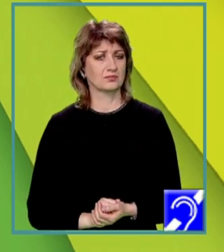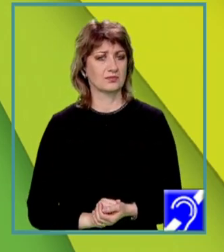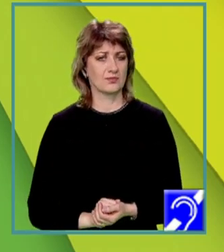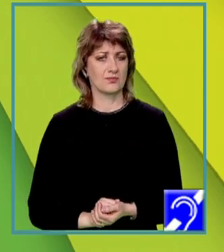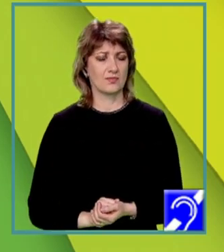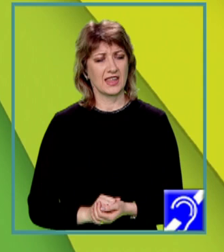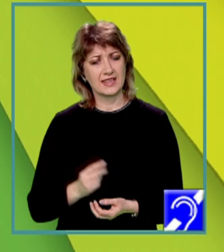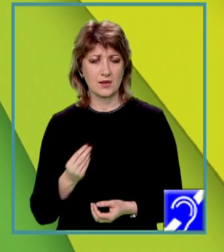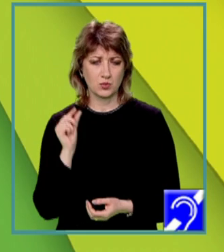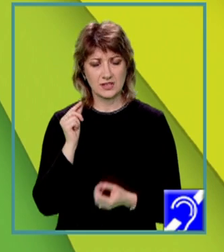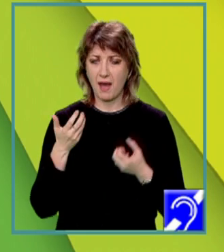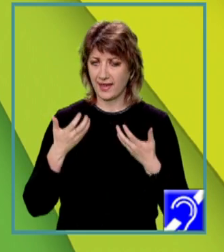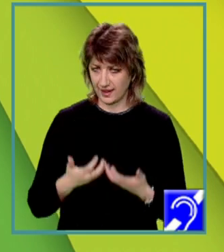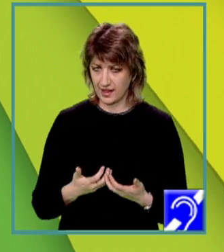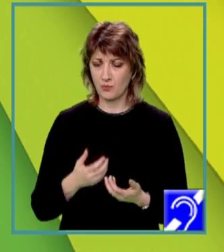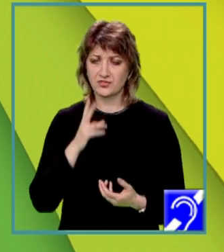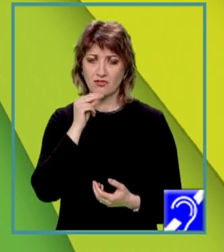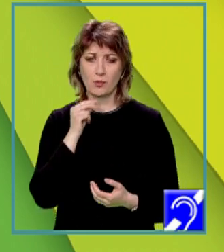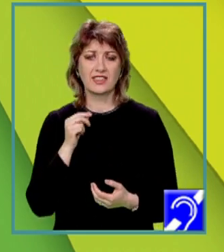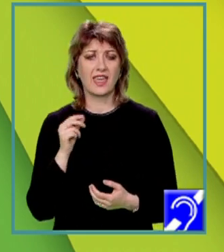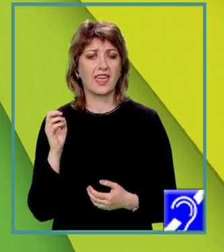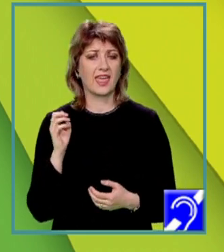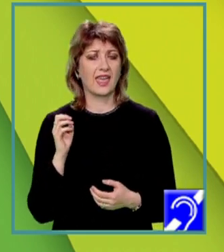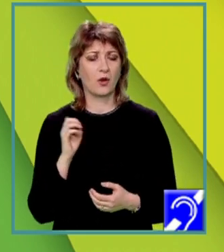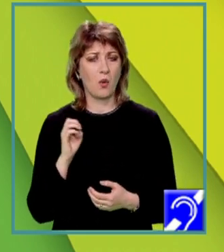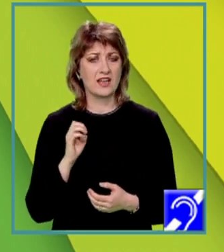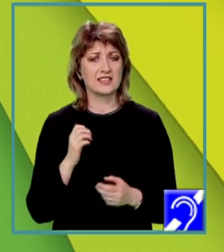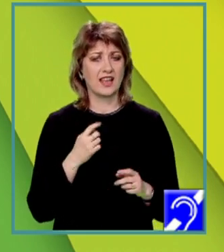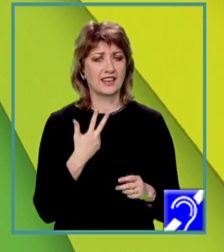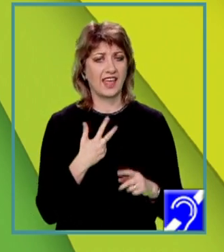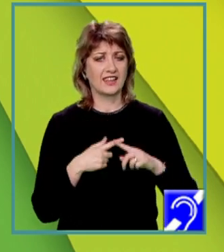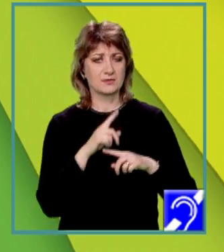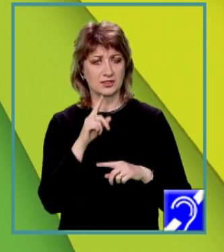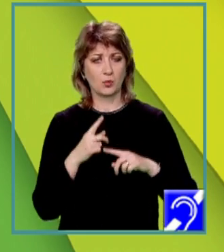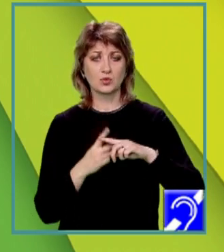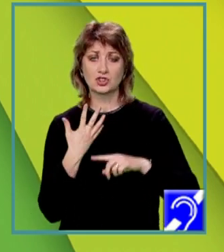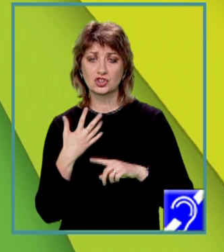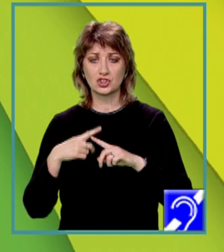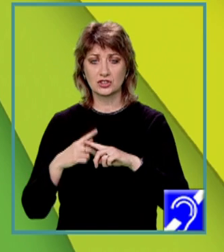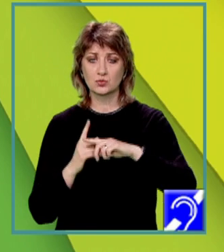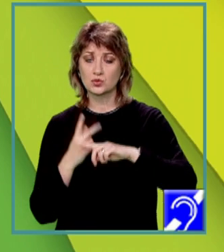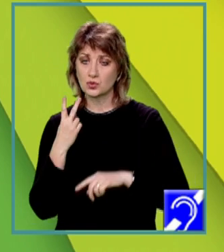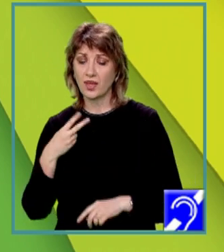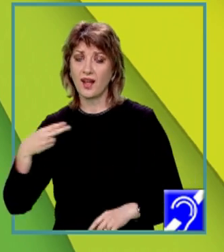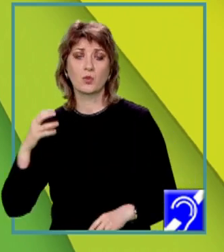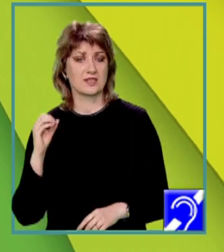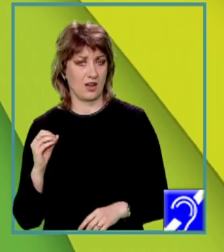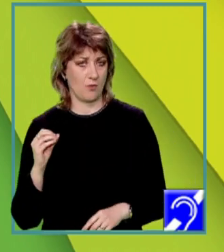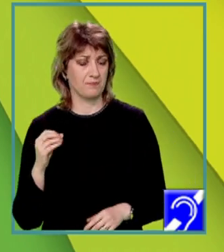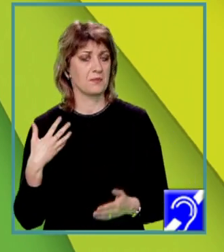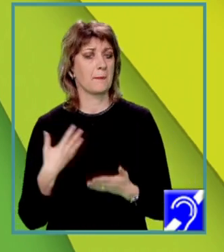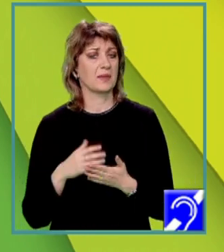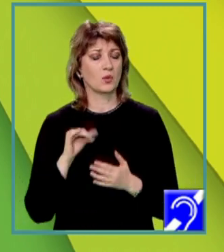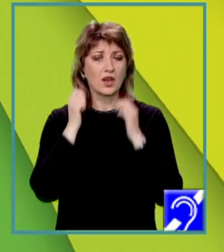pic mai greu este vorba de ecuația 3 x pătrat plus 5x plus doi este egal cu zero pentru